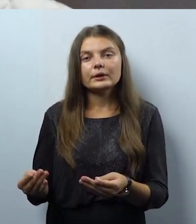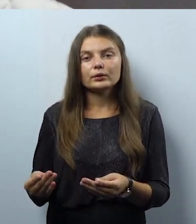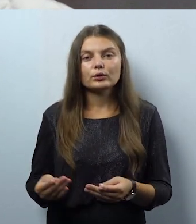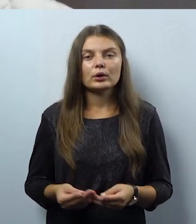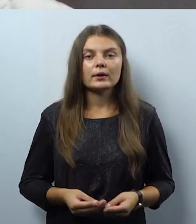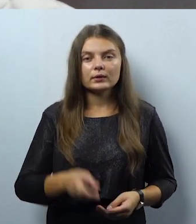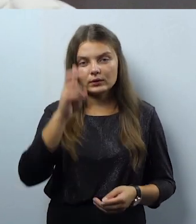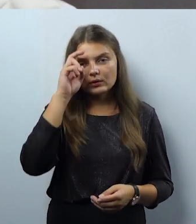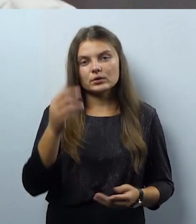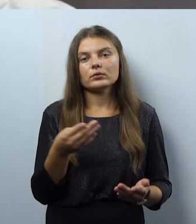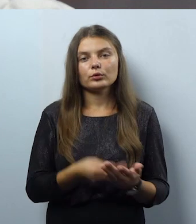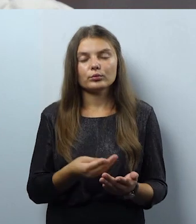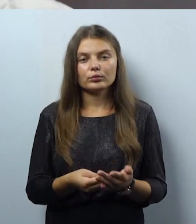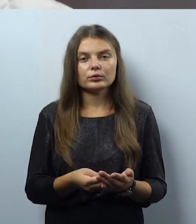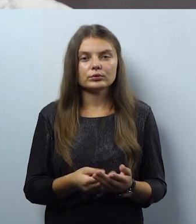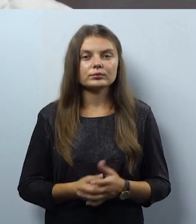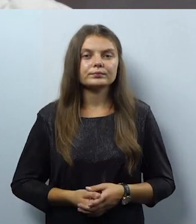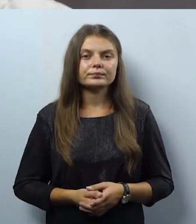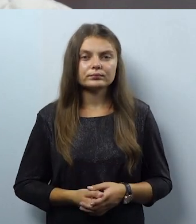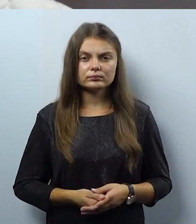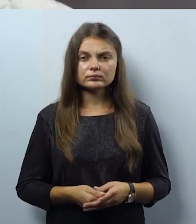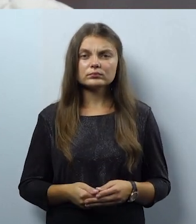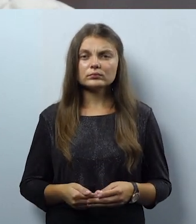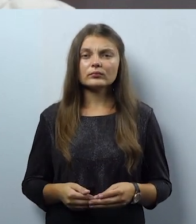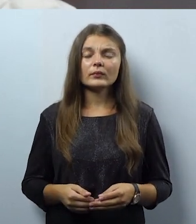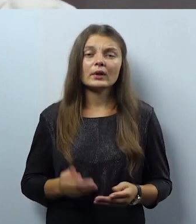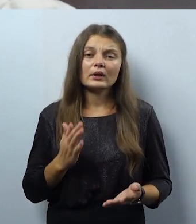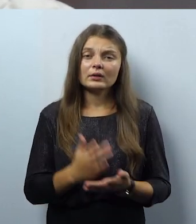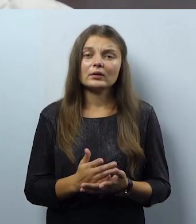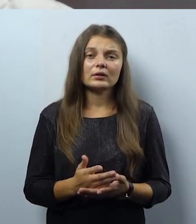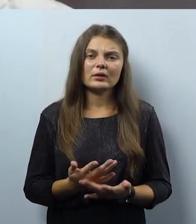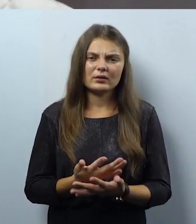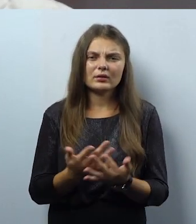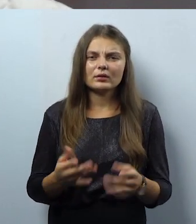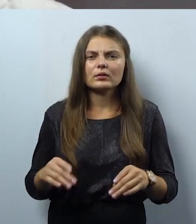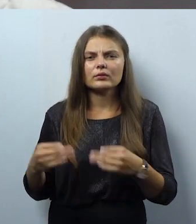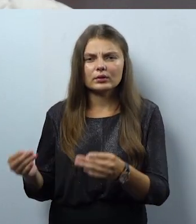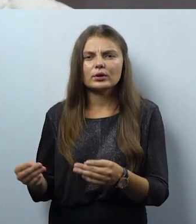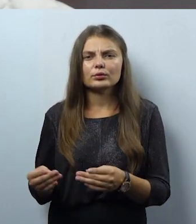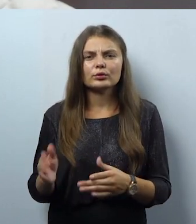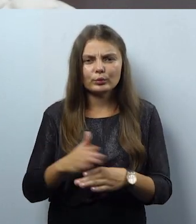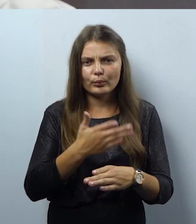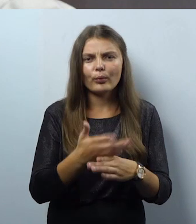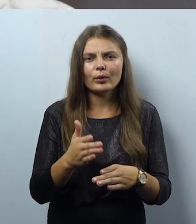в обласний бюджет, і лише 25% залишається на місцях.